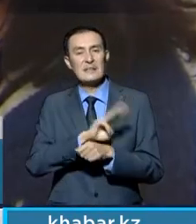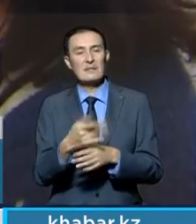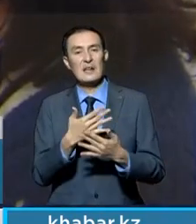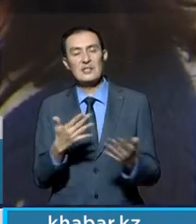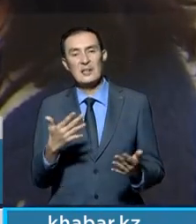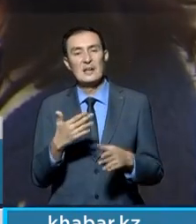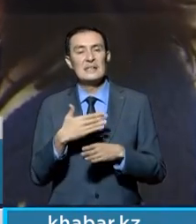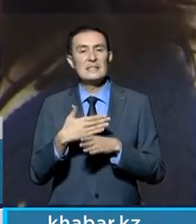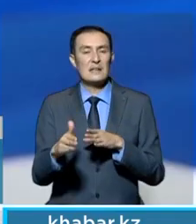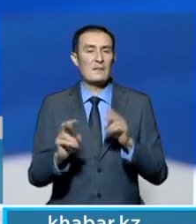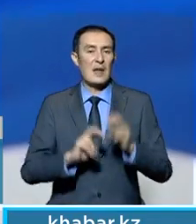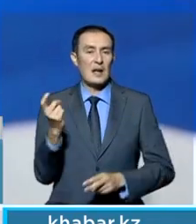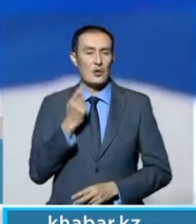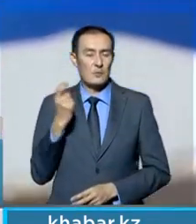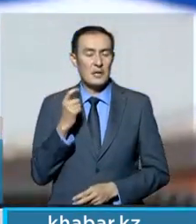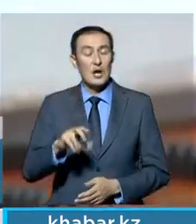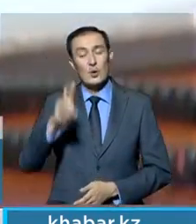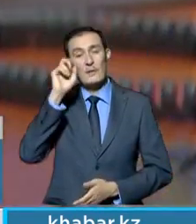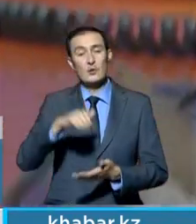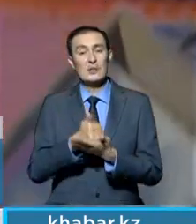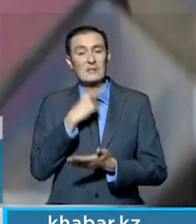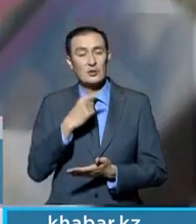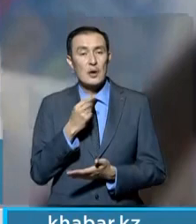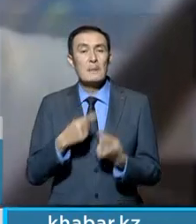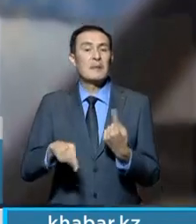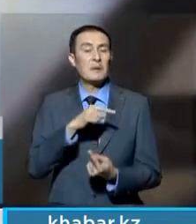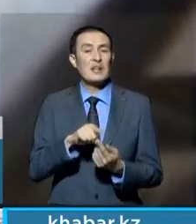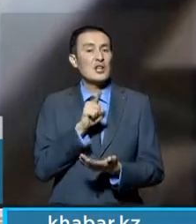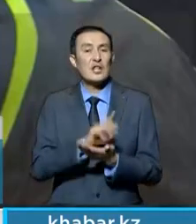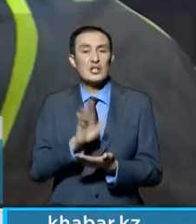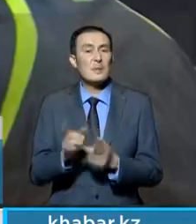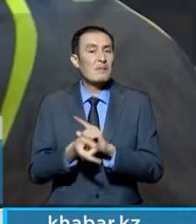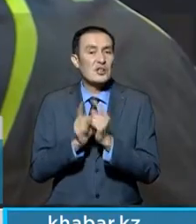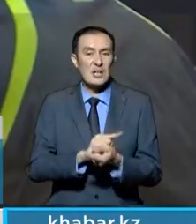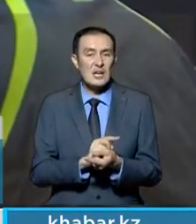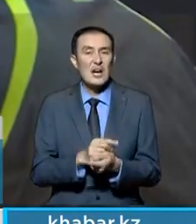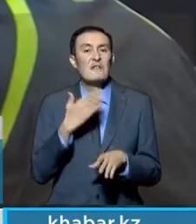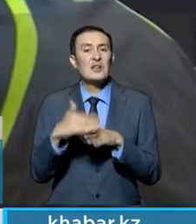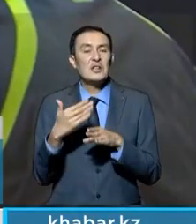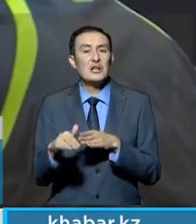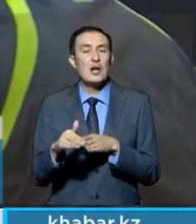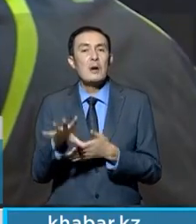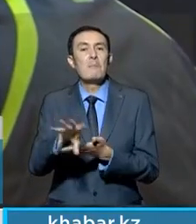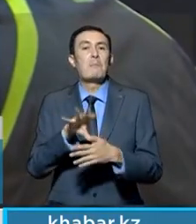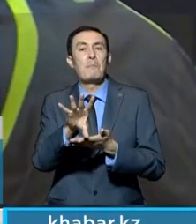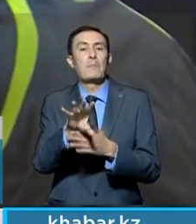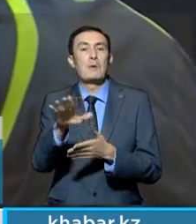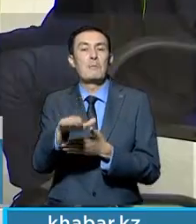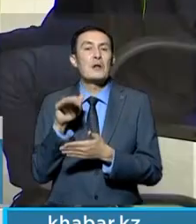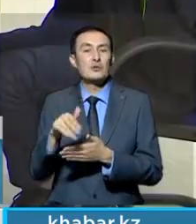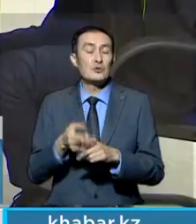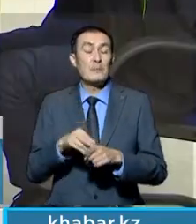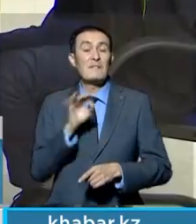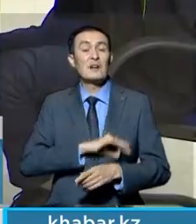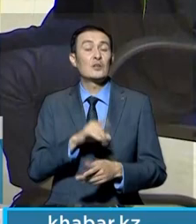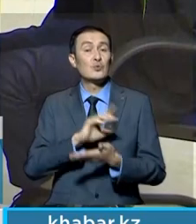разных секторов экономики. При этом глава государства отметил, что предприниматели не должны превращаться в кредитные пылесосы. Взамен на выгодные